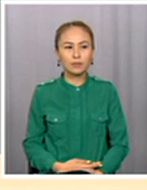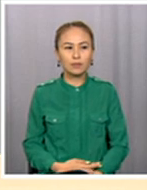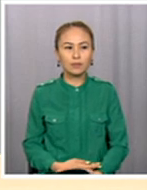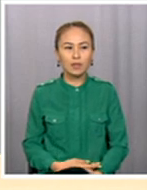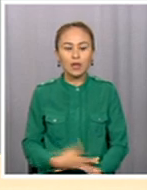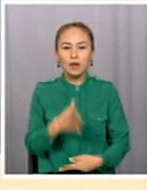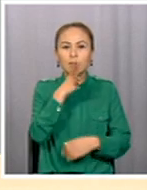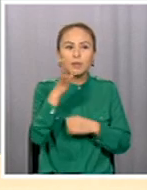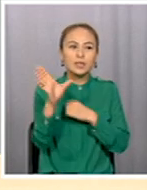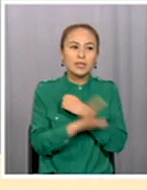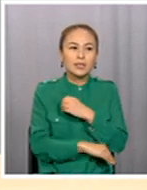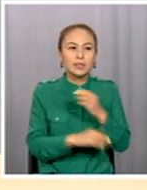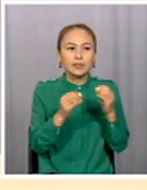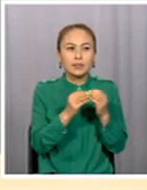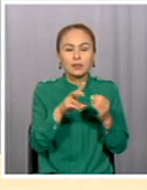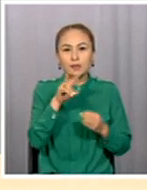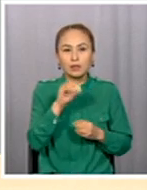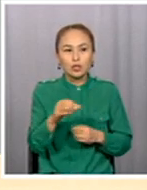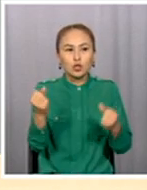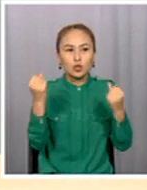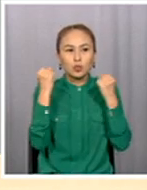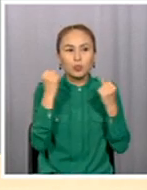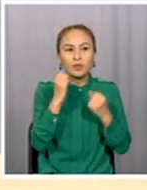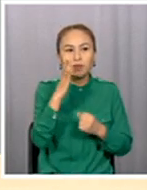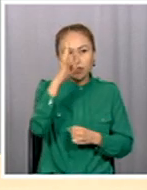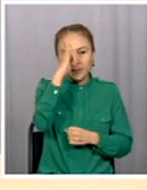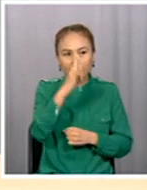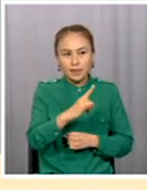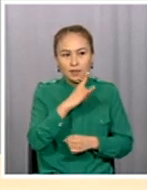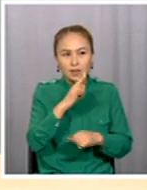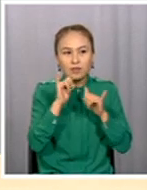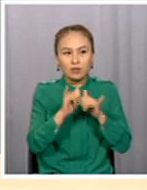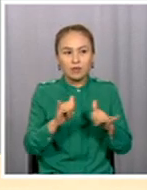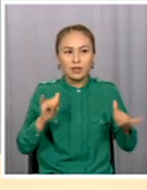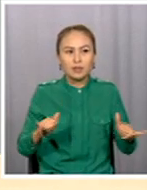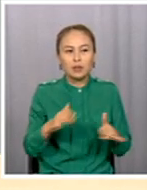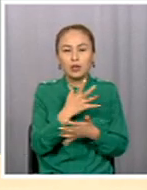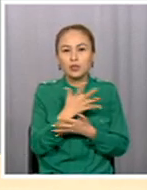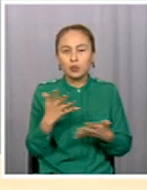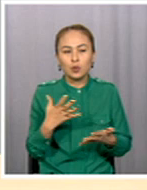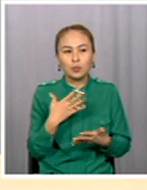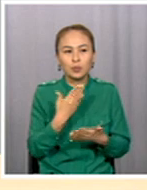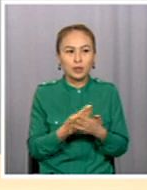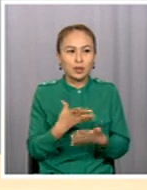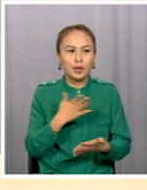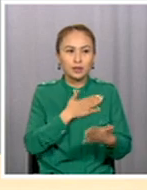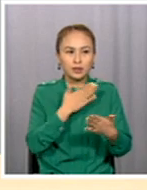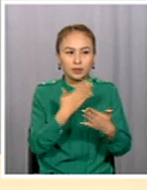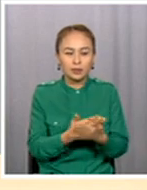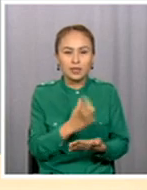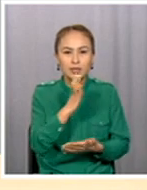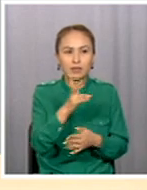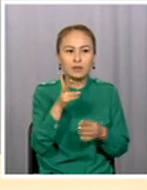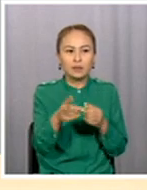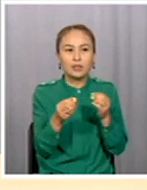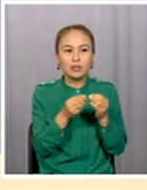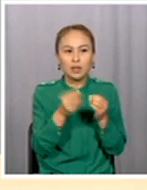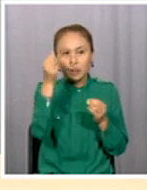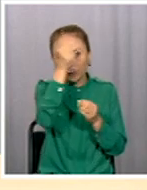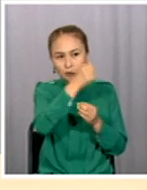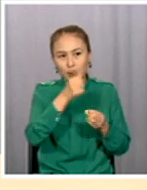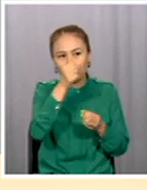В последние десятилетия спорт в Казахстане развивается особенно активно.